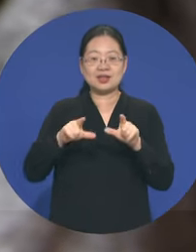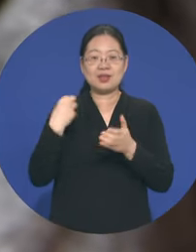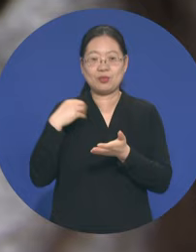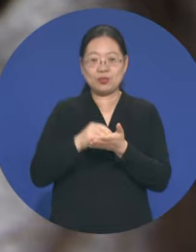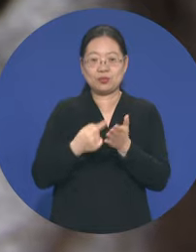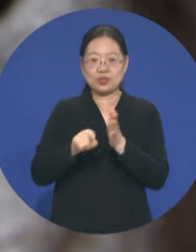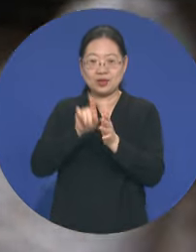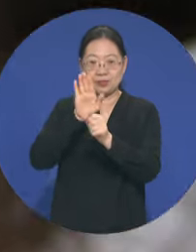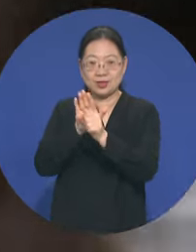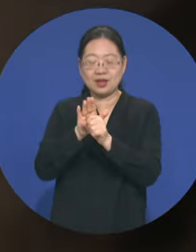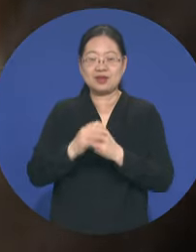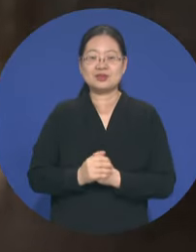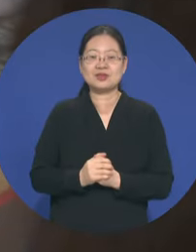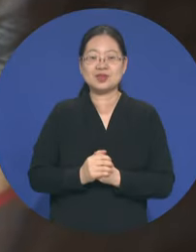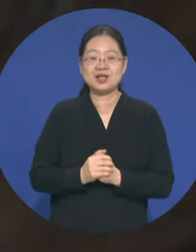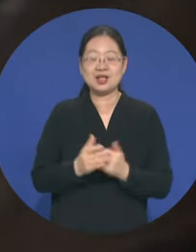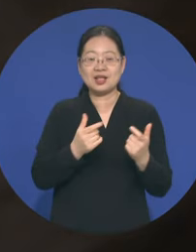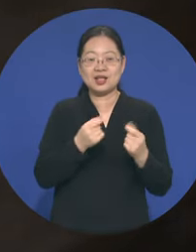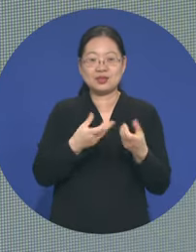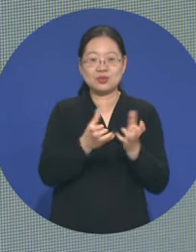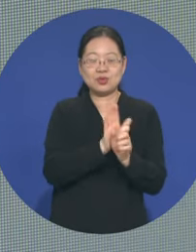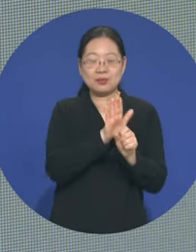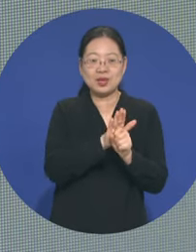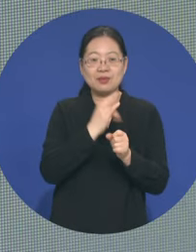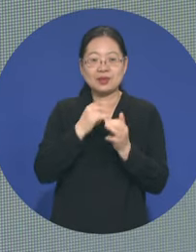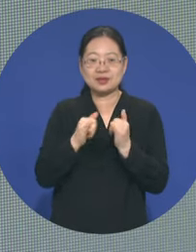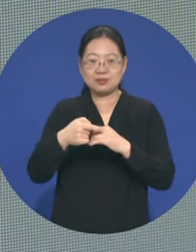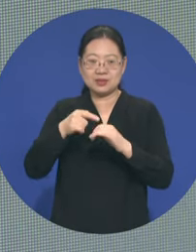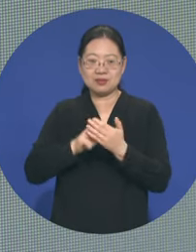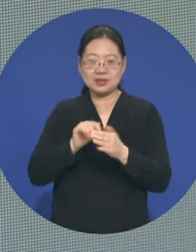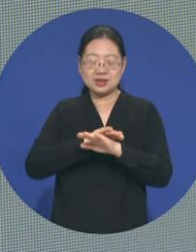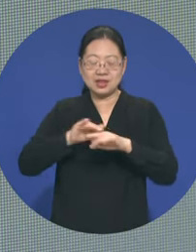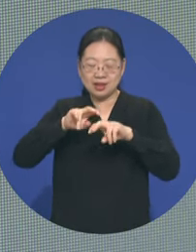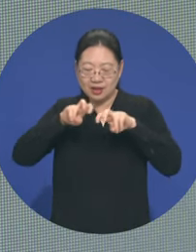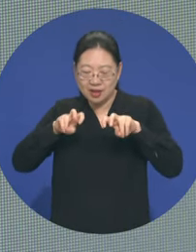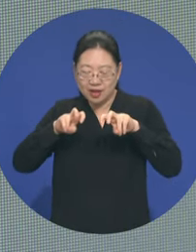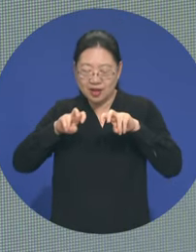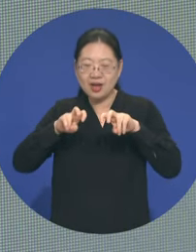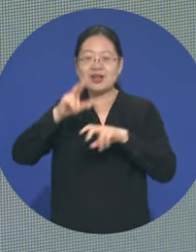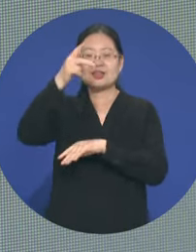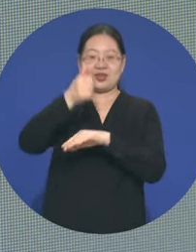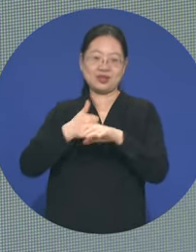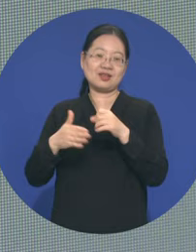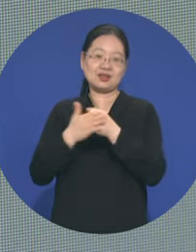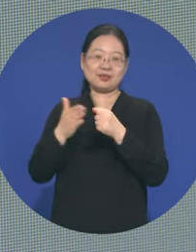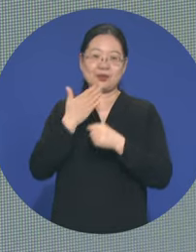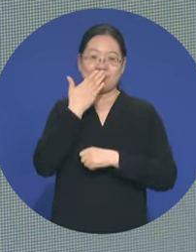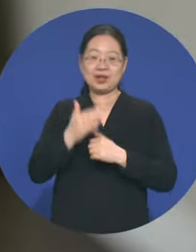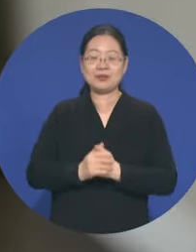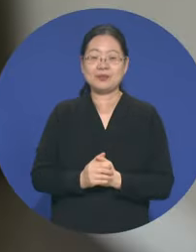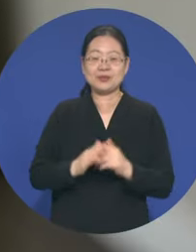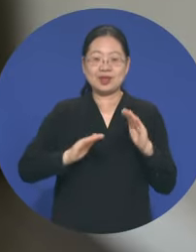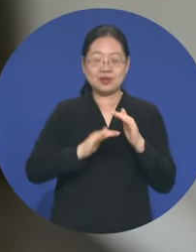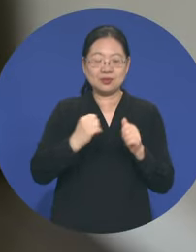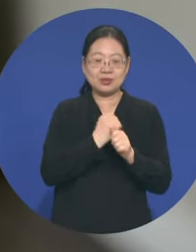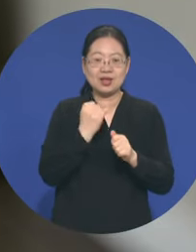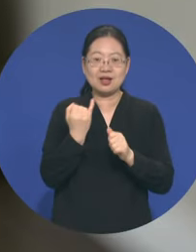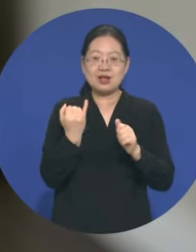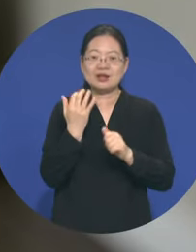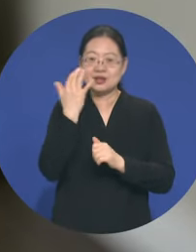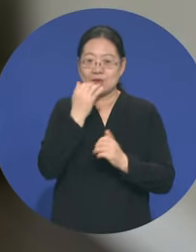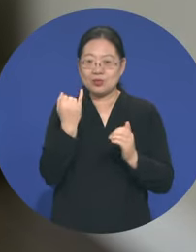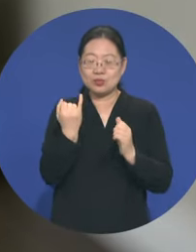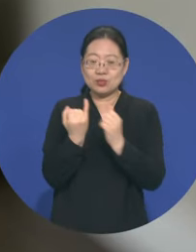도왔습니다. 이는 공동대응팀이 피해자들의 마음을 잘 들여다본 결과라고 할 수 있습니다. 가정폭력, 성폭력